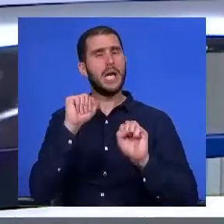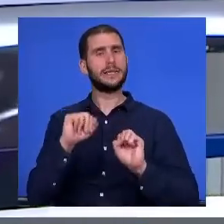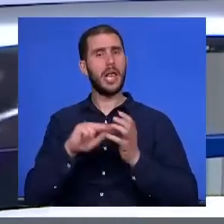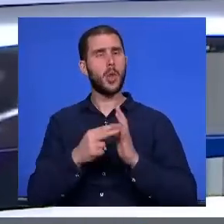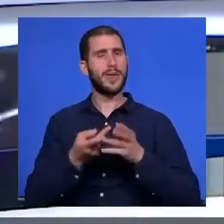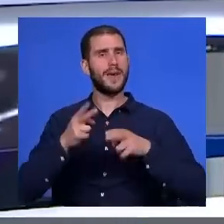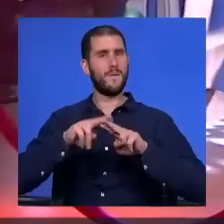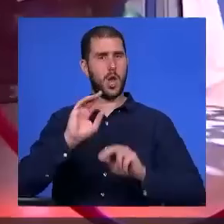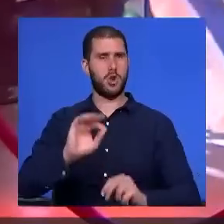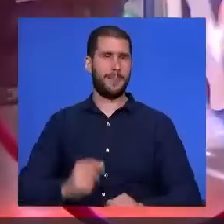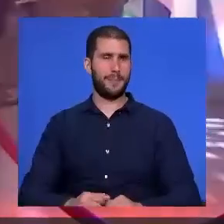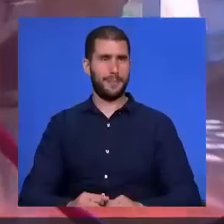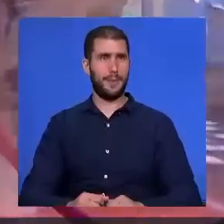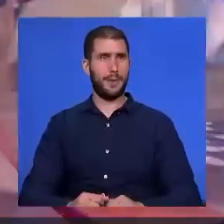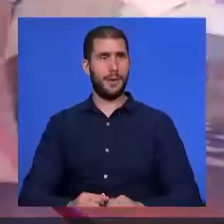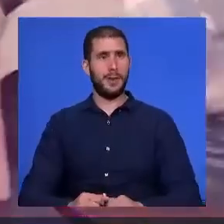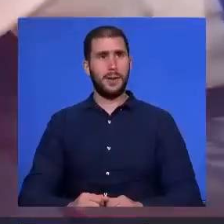הכפולה.